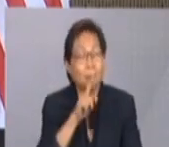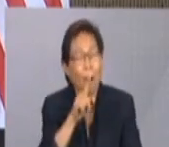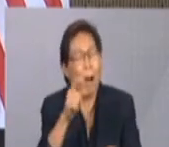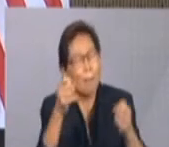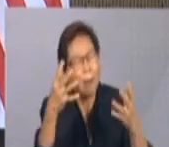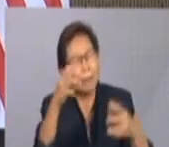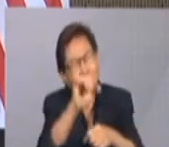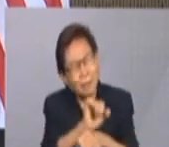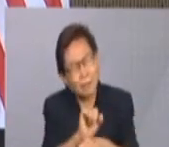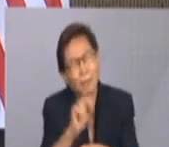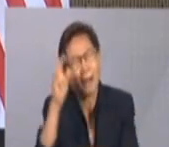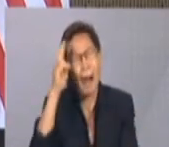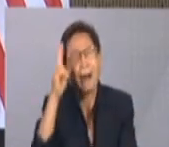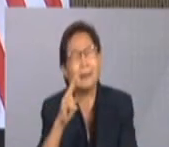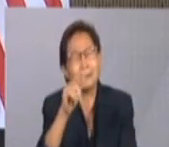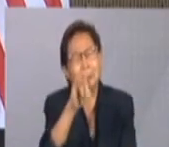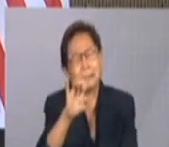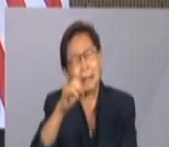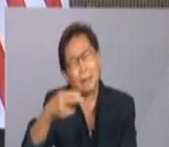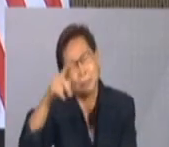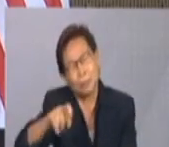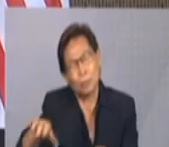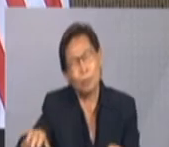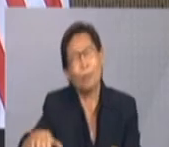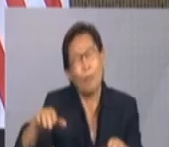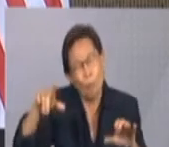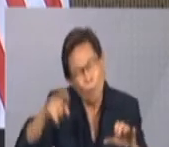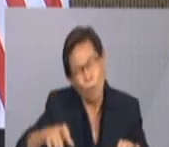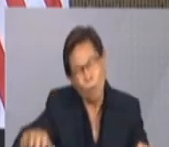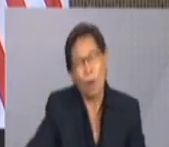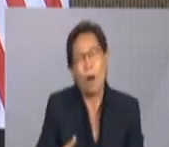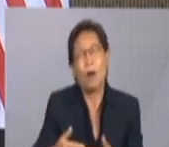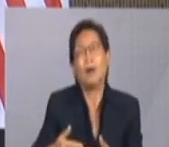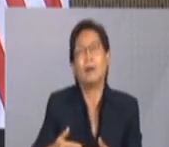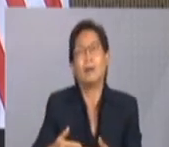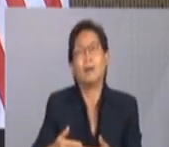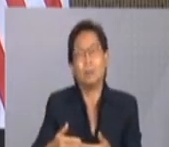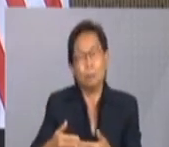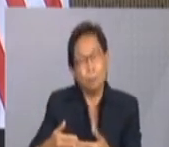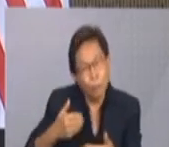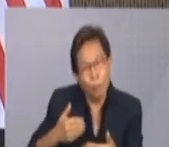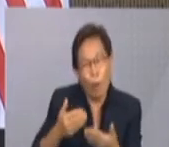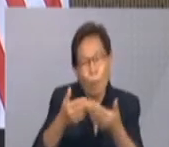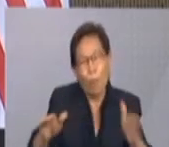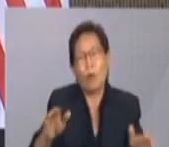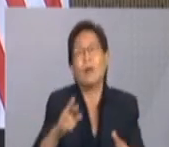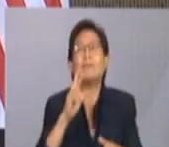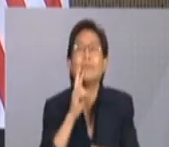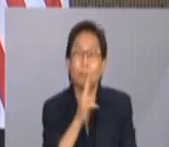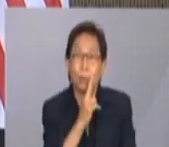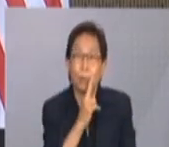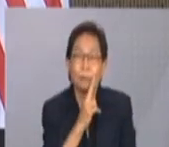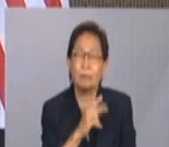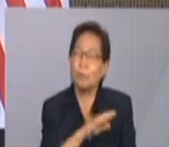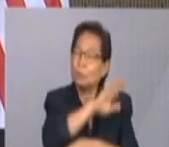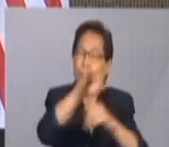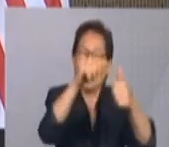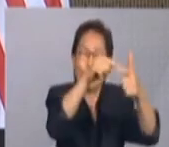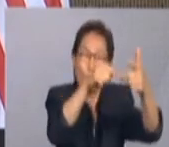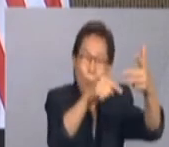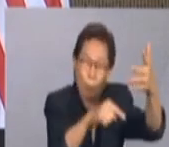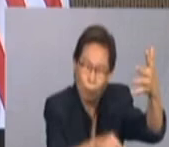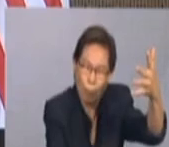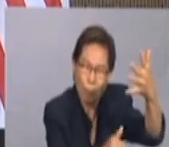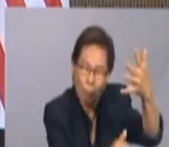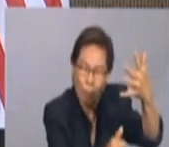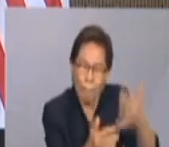banyak kejo yang Pak Saleh kelebat sebelum boleh buka smule restoran semua ini penting untuk pastikan